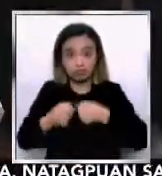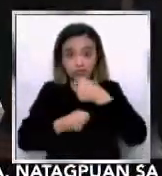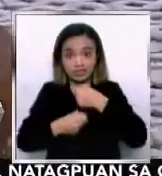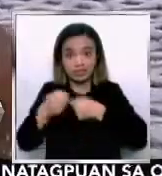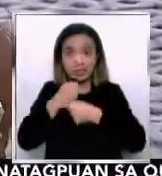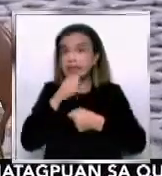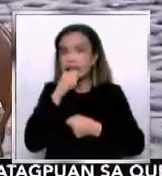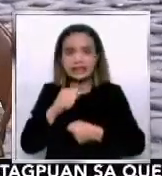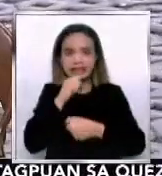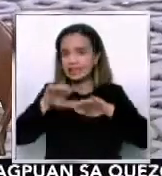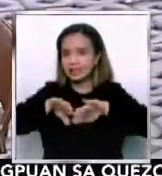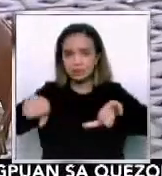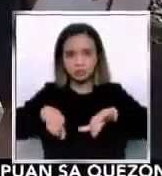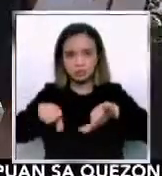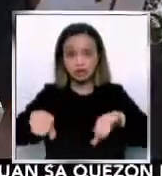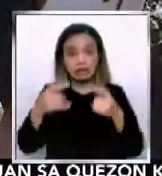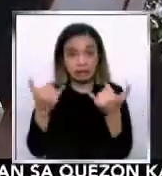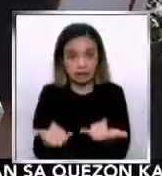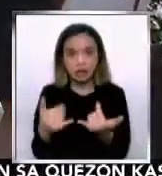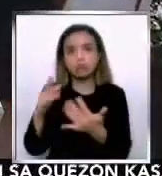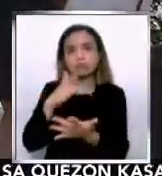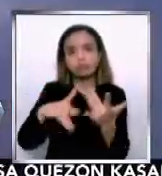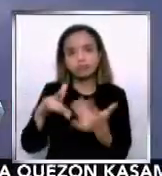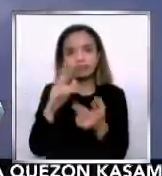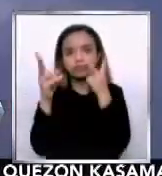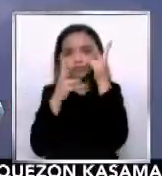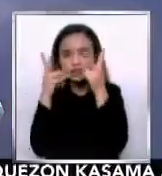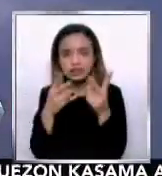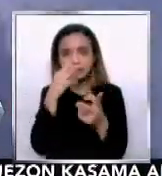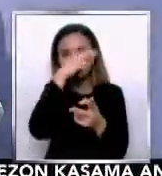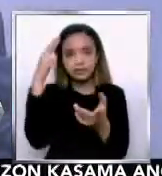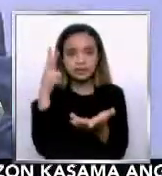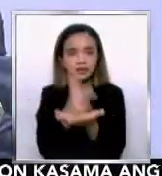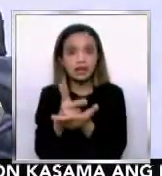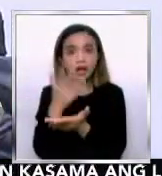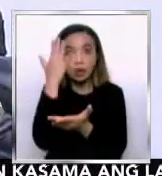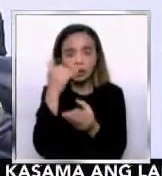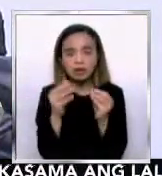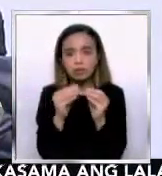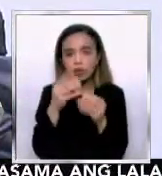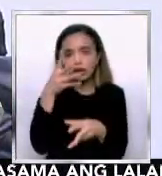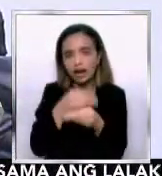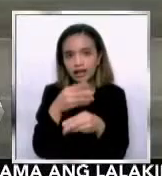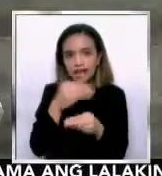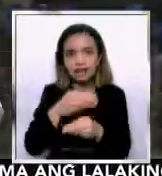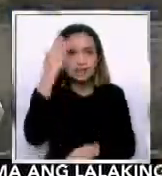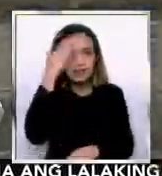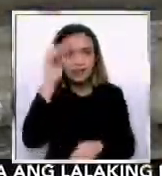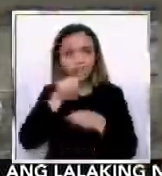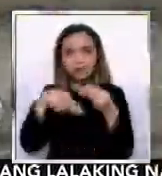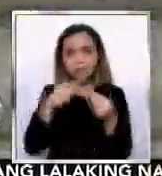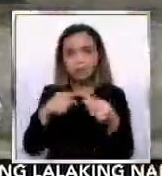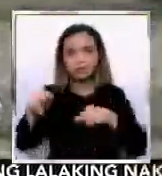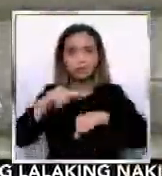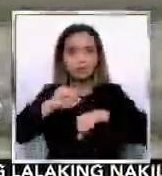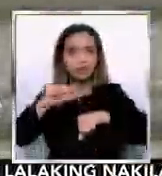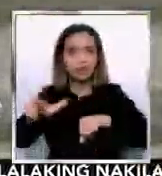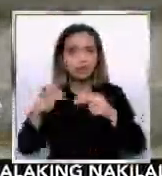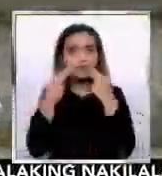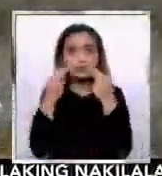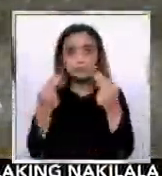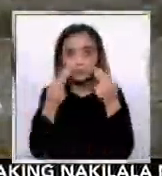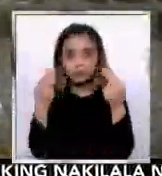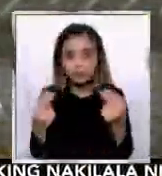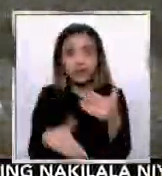mag-swimming, sa Rizal Park na masyal para lumawak-anya ang kaalaman ng mga anak tungkol sa pambansang bayani. Ang Baywalk area naman sa Pasay